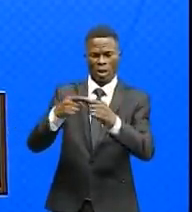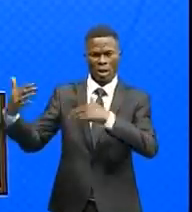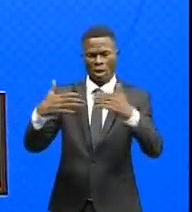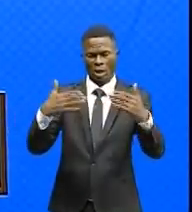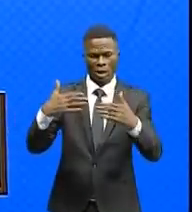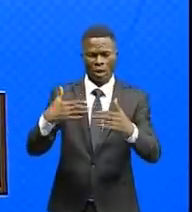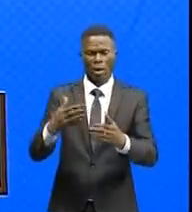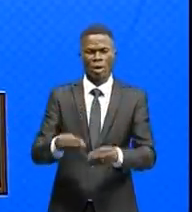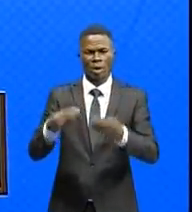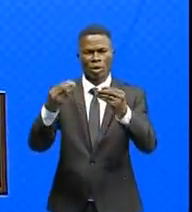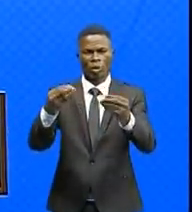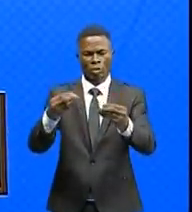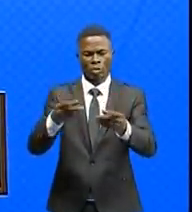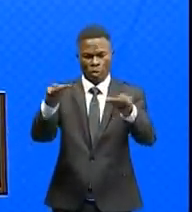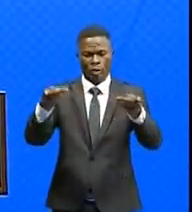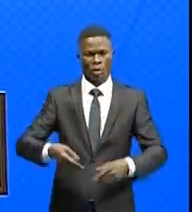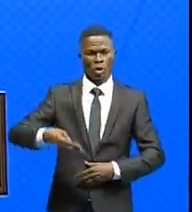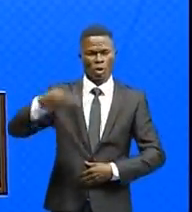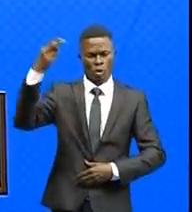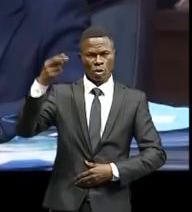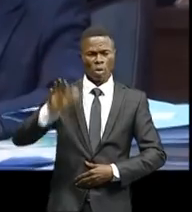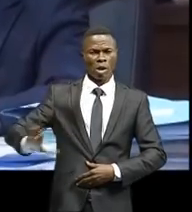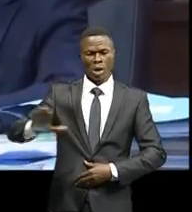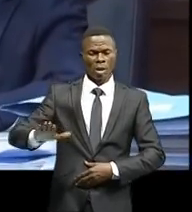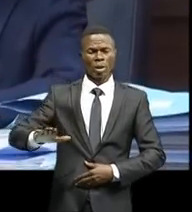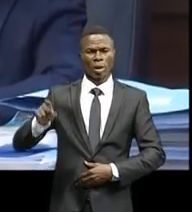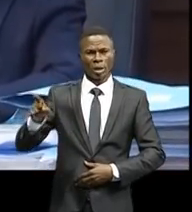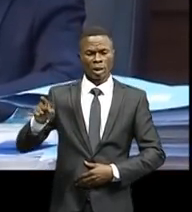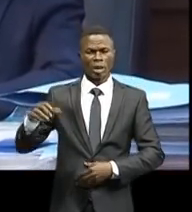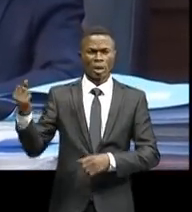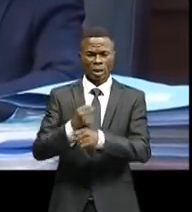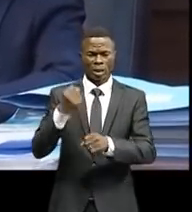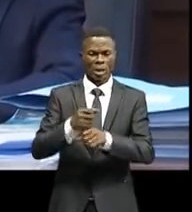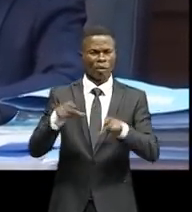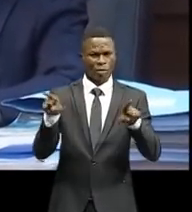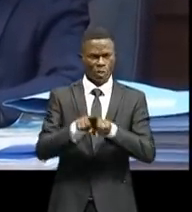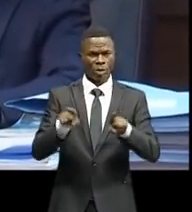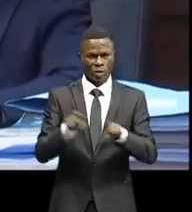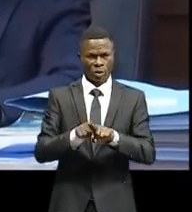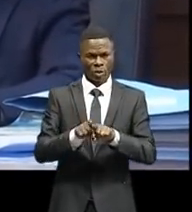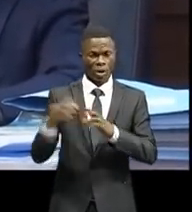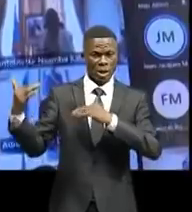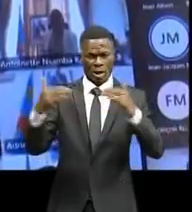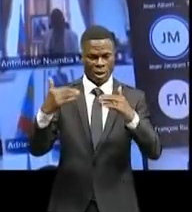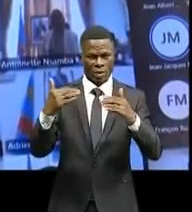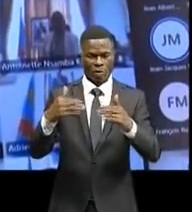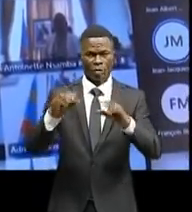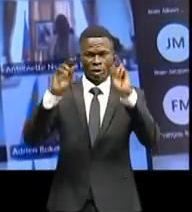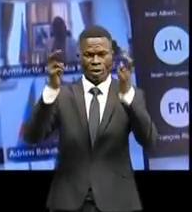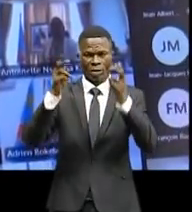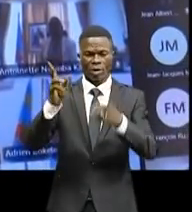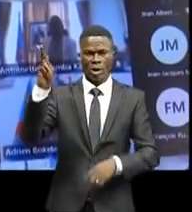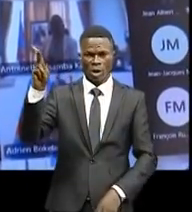de consolider leur position dans cette partie du pays. Une action similaire a été signalée dans la cité des